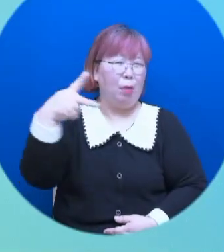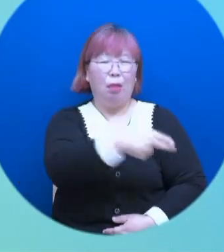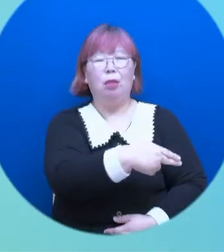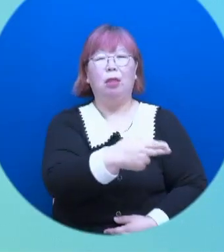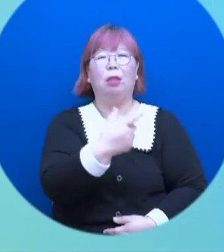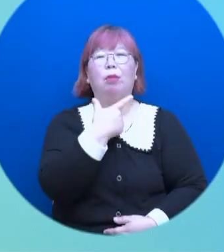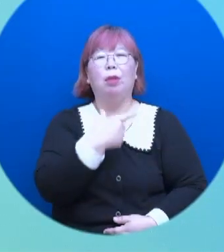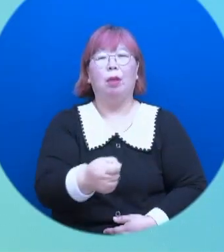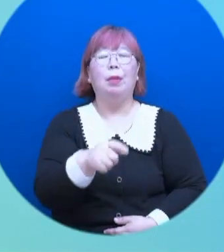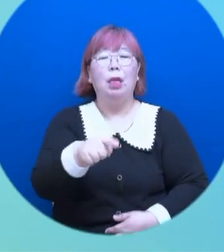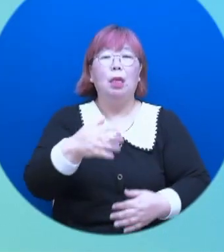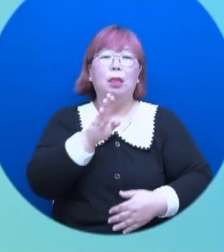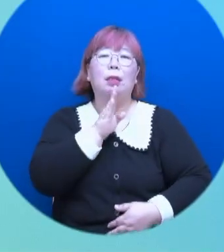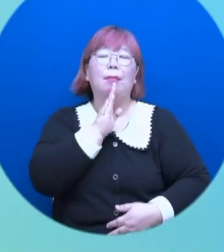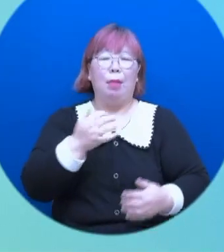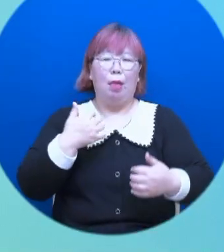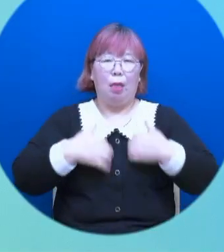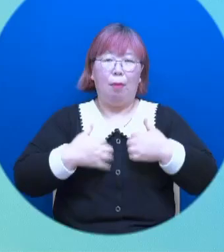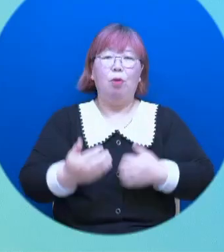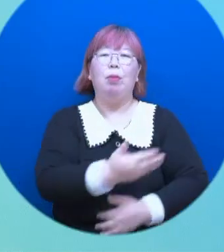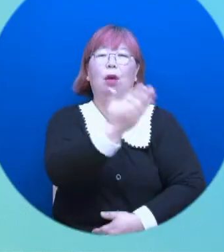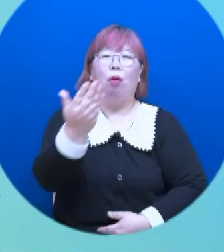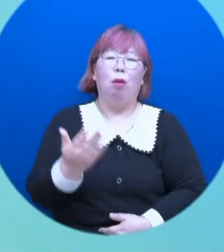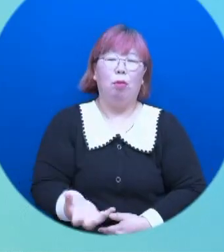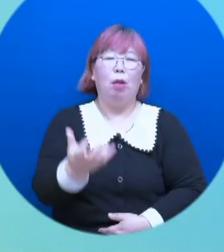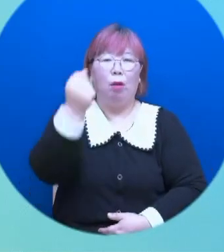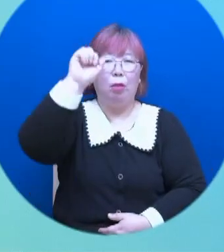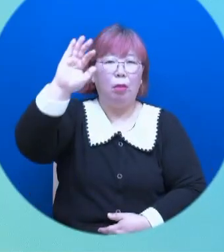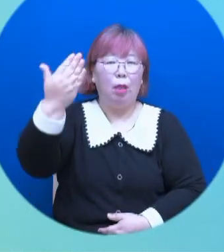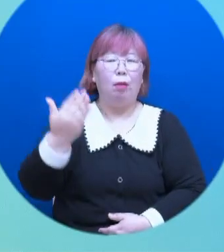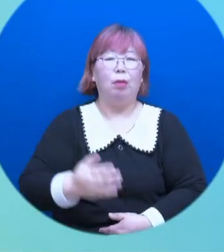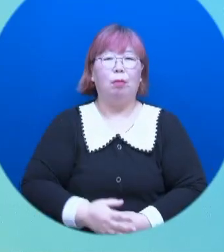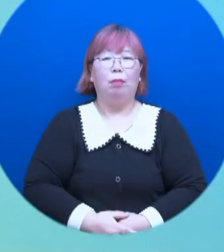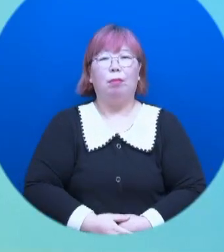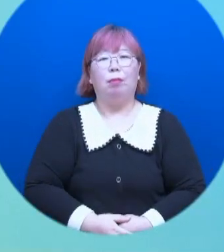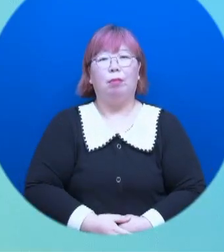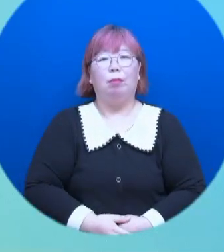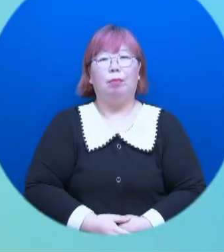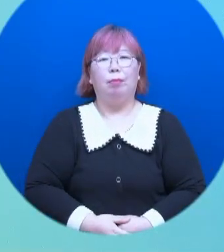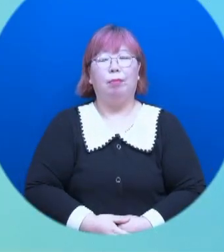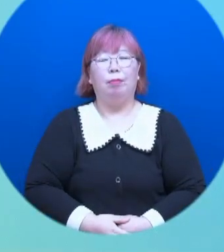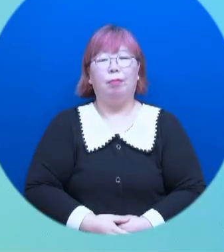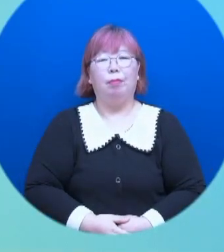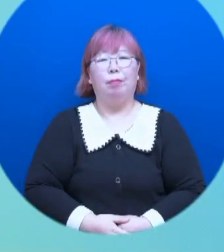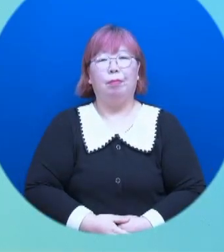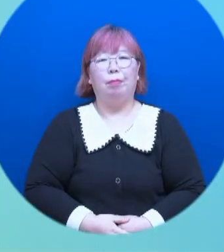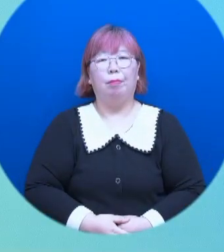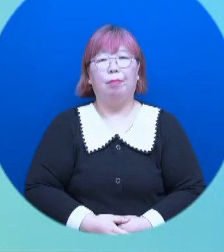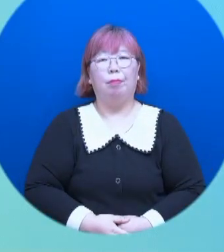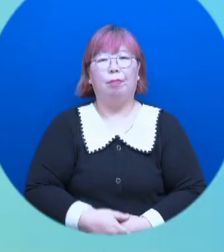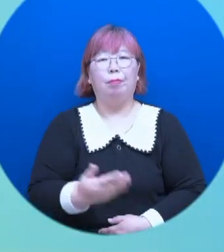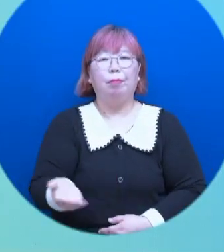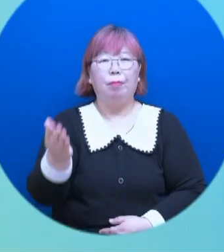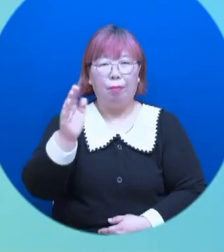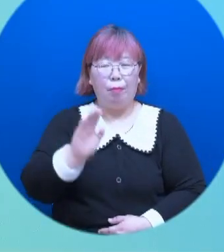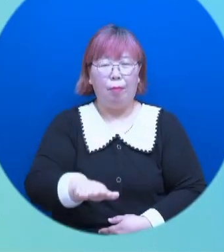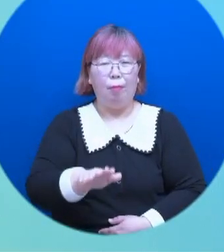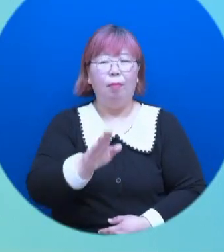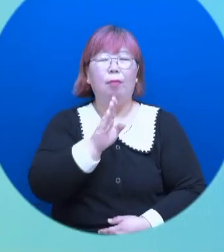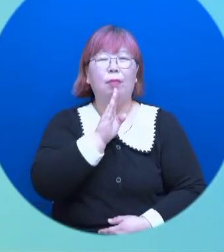이 참된 기쁨이 여러분의 것이 될 것입니다. 그런데 참